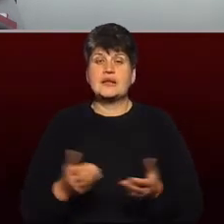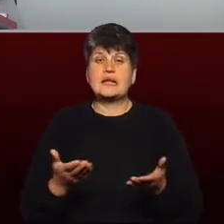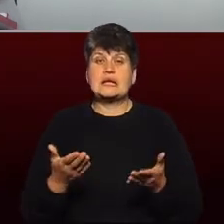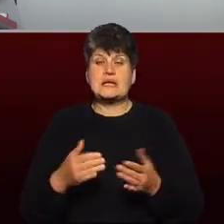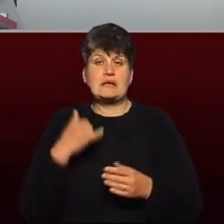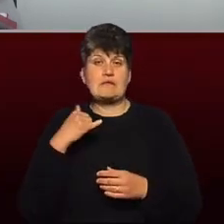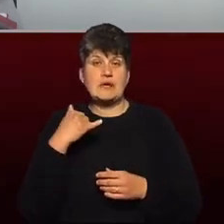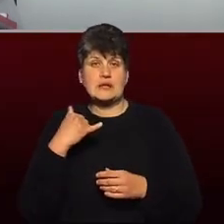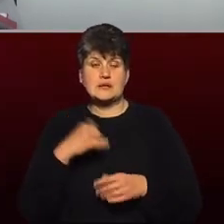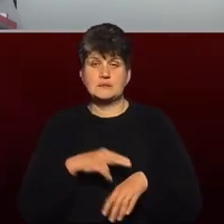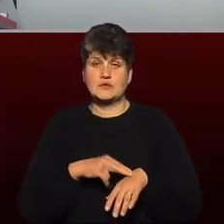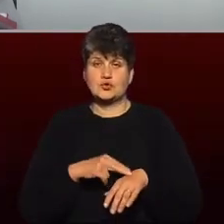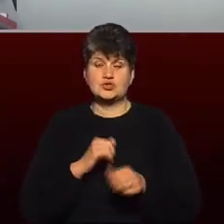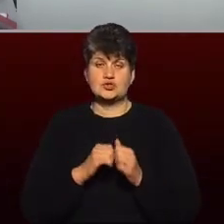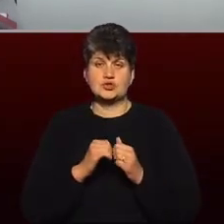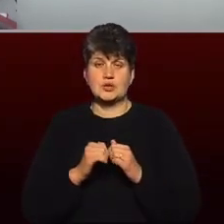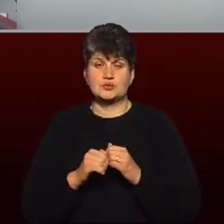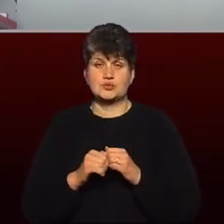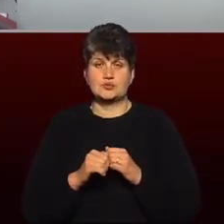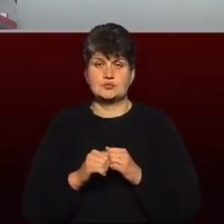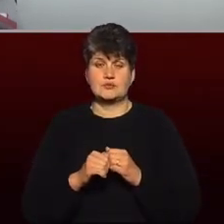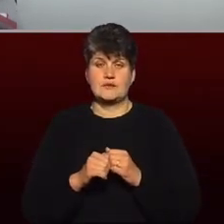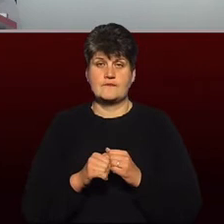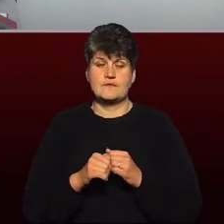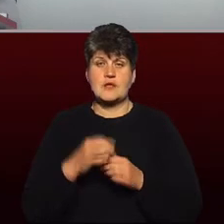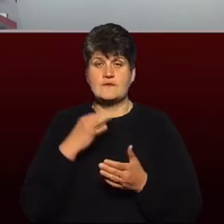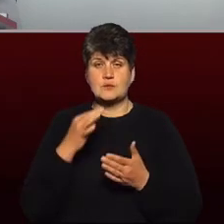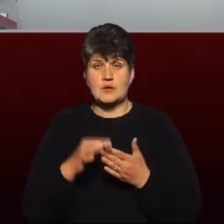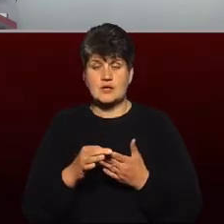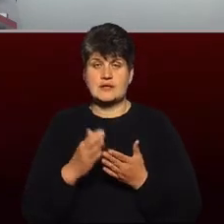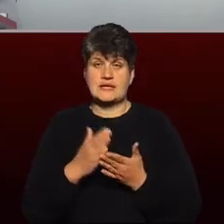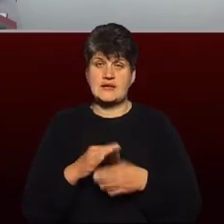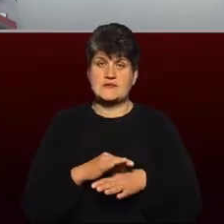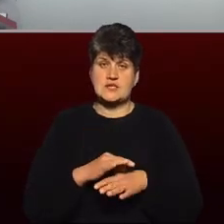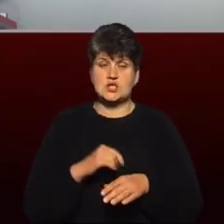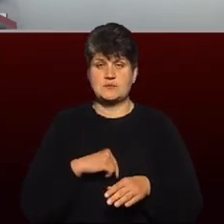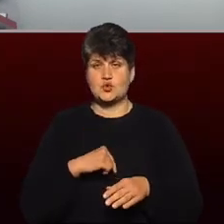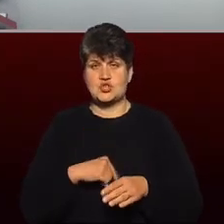патрульні найчастіше відповідають, коли є саме фізичне насильство чи також психологічний тиск?